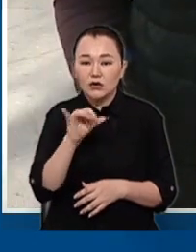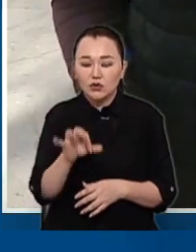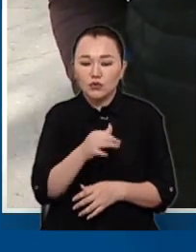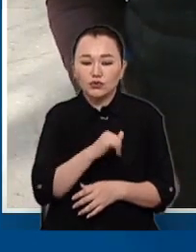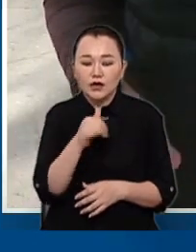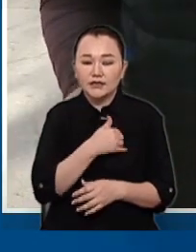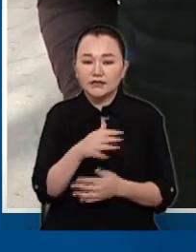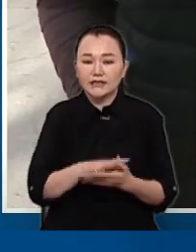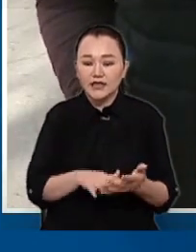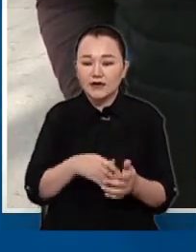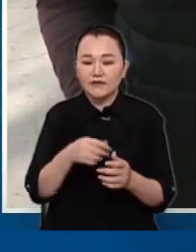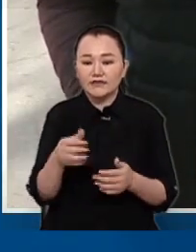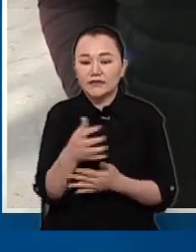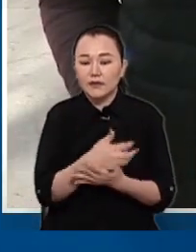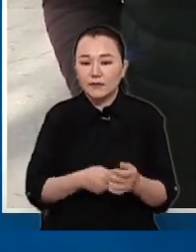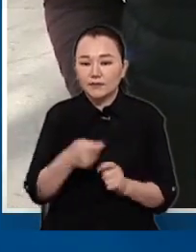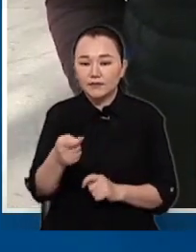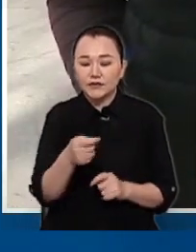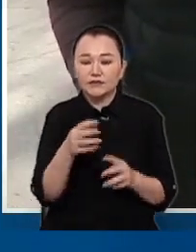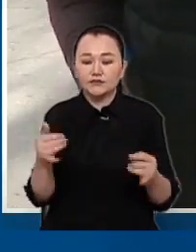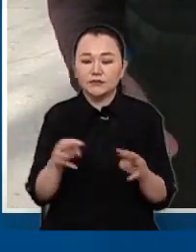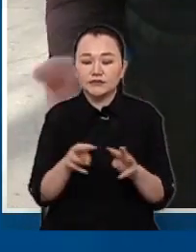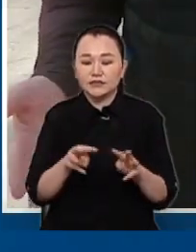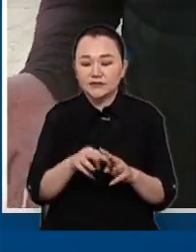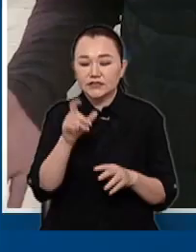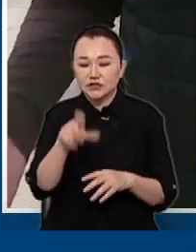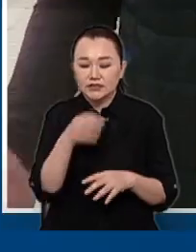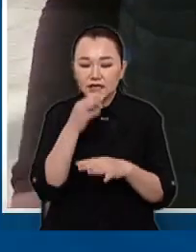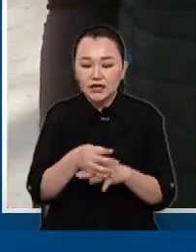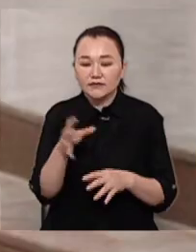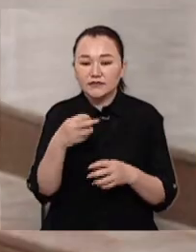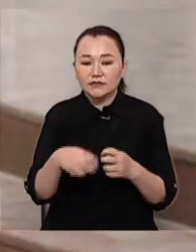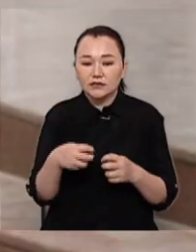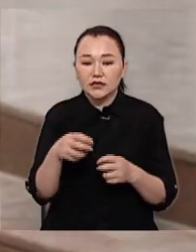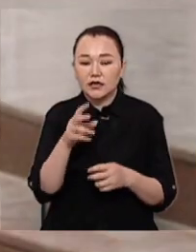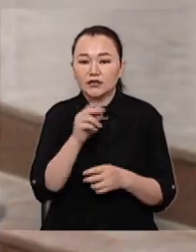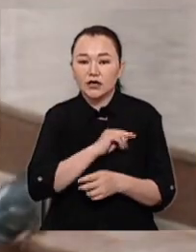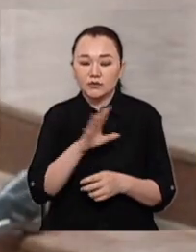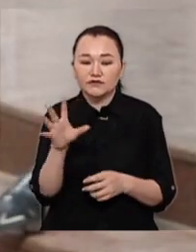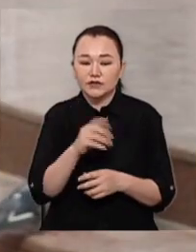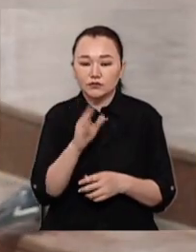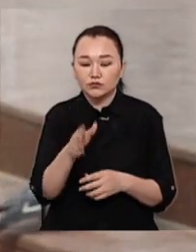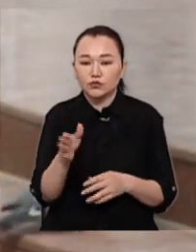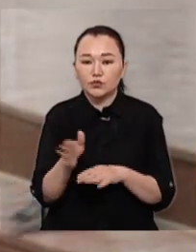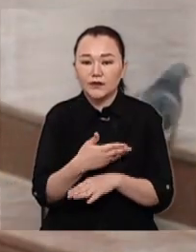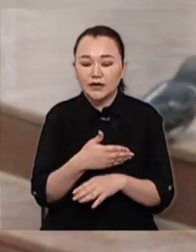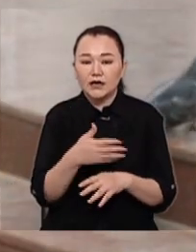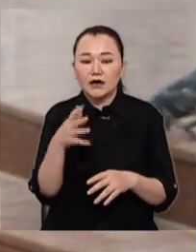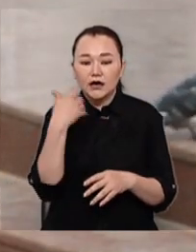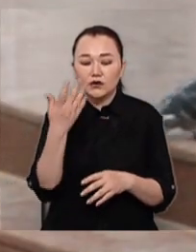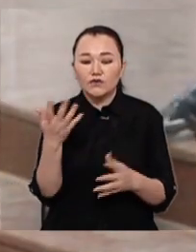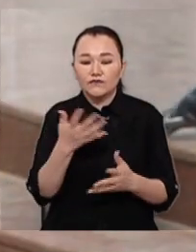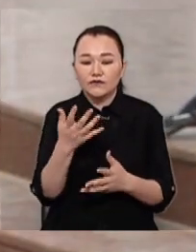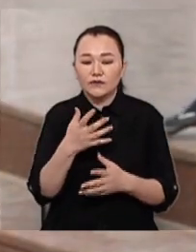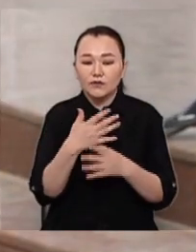подаются заявки. На сегодня, по словам представителей министерства, неполадки устранены. Они будут субсидироваться, но в каком виде это все сейчас